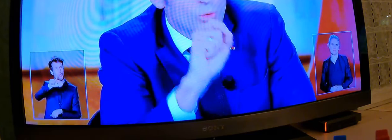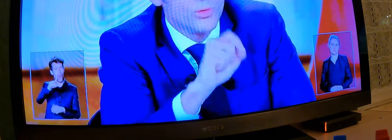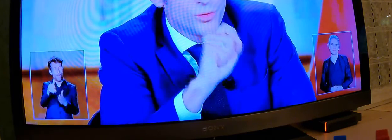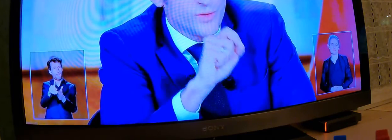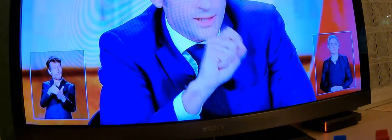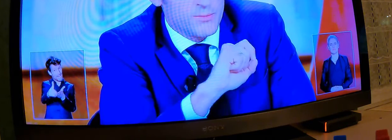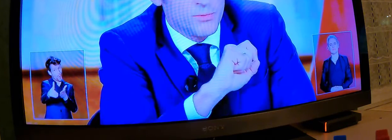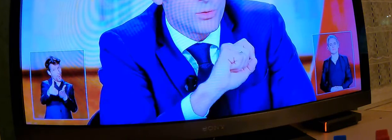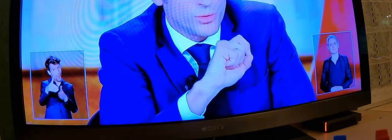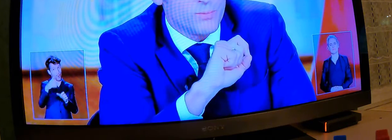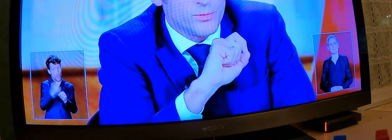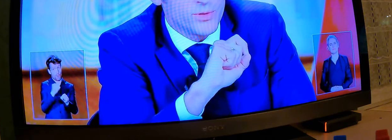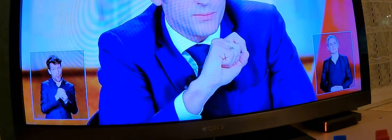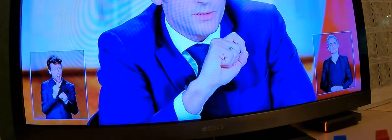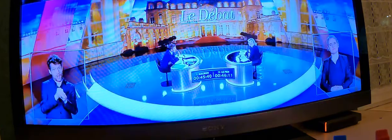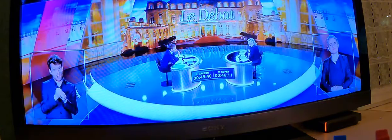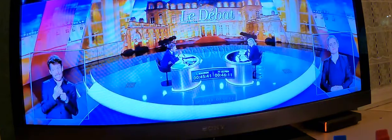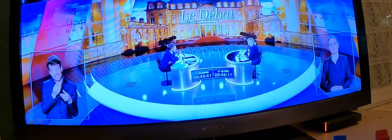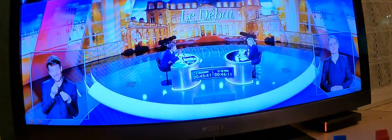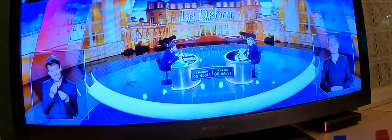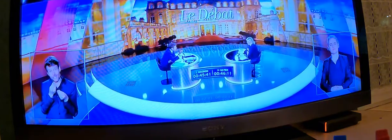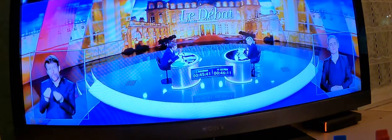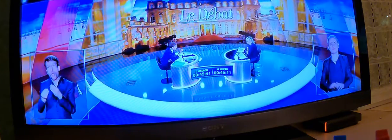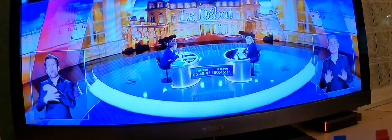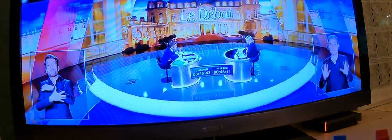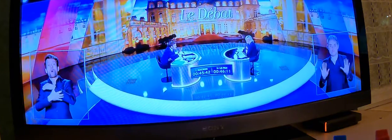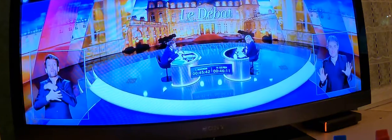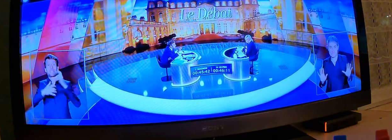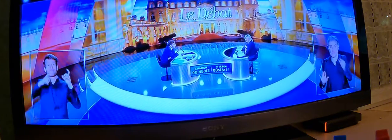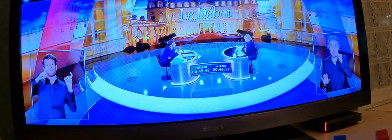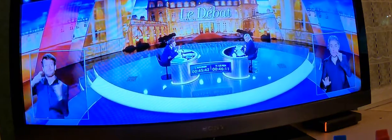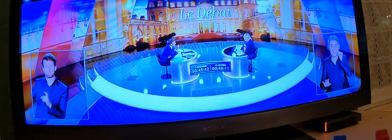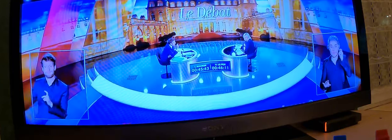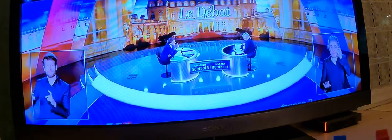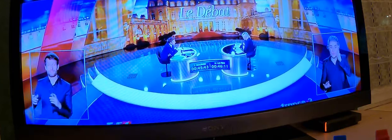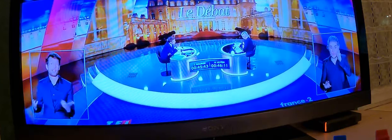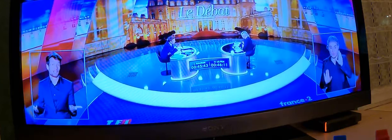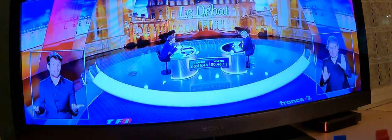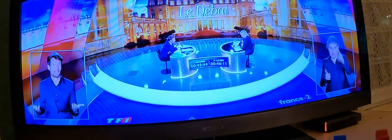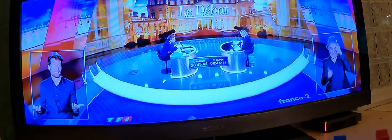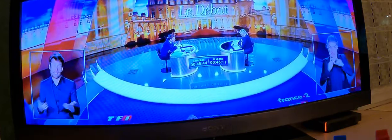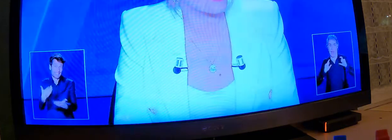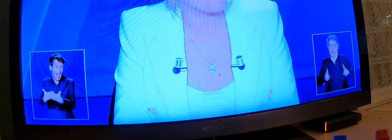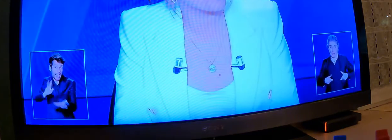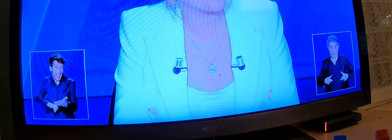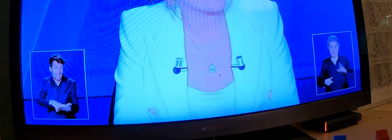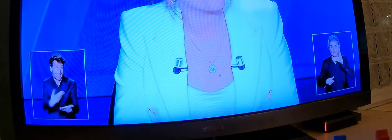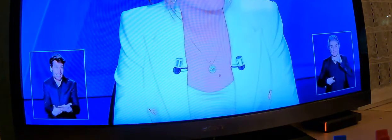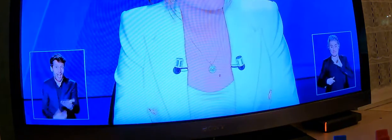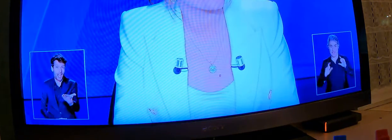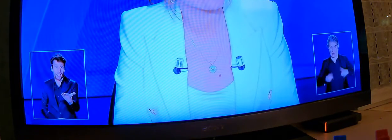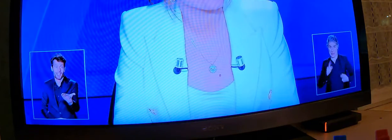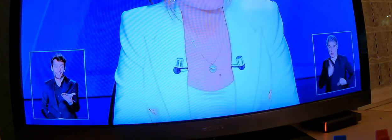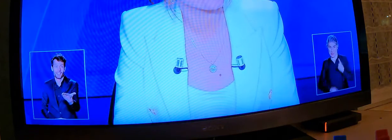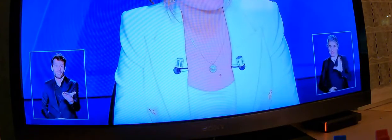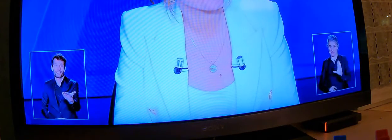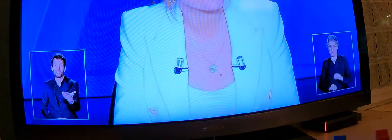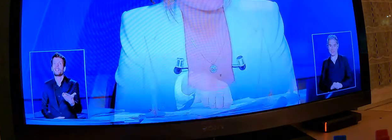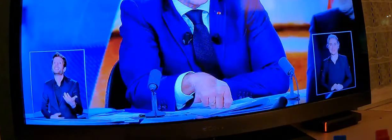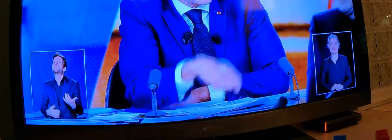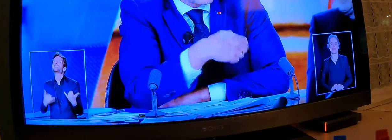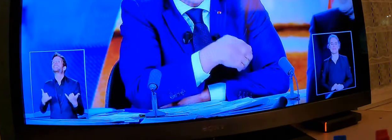industriel, on lutte véritablement contre la pauvreté, madame. Sauf notre respect. C'est ça la réalité du terrain. Mais je voudrais simplement vous dire, ne convoquez pas ici